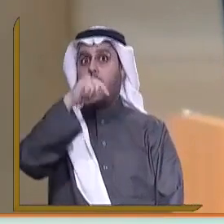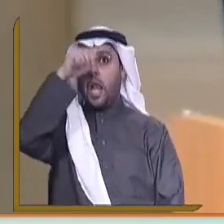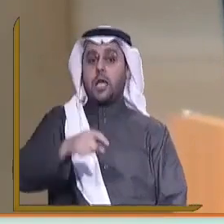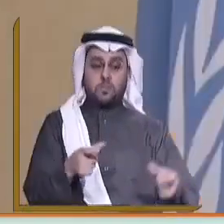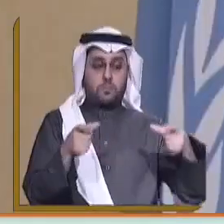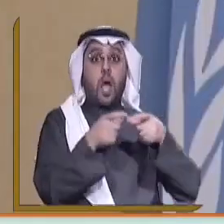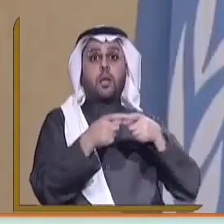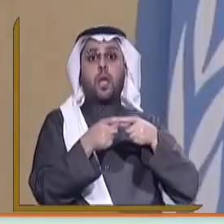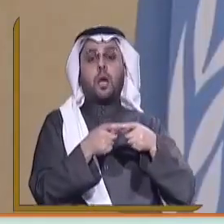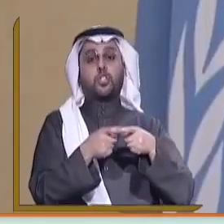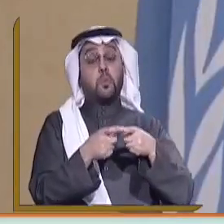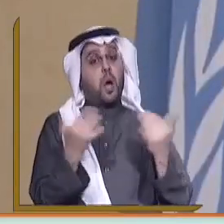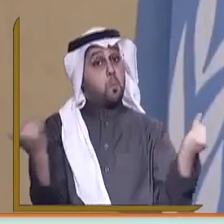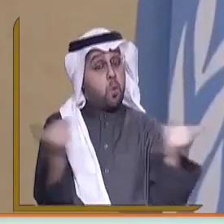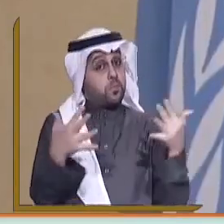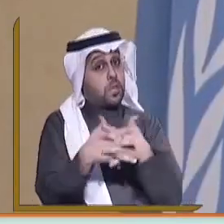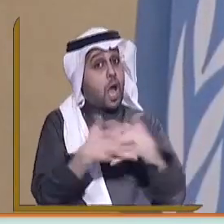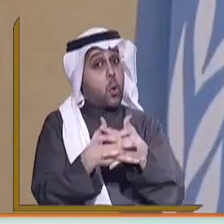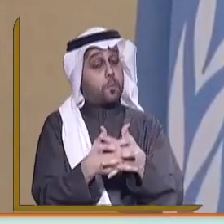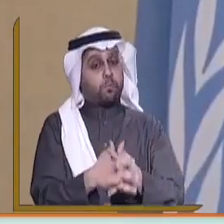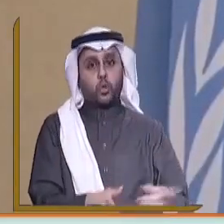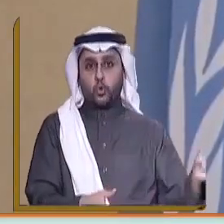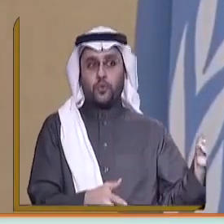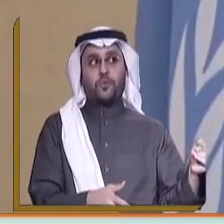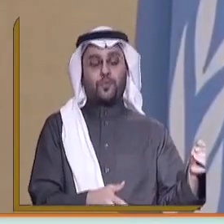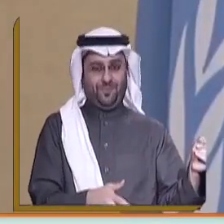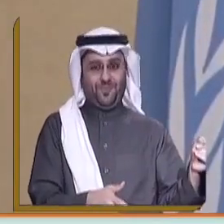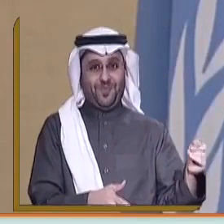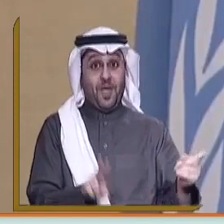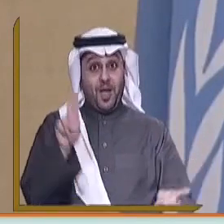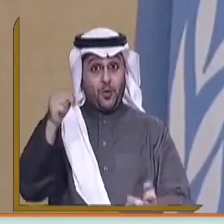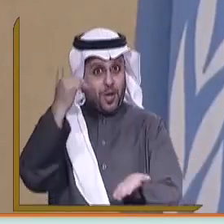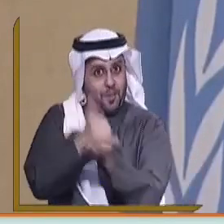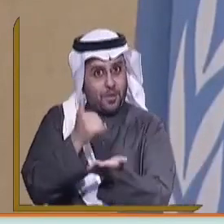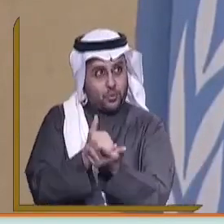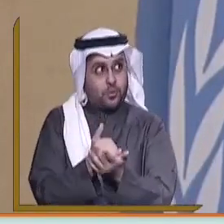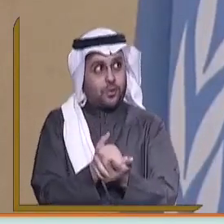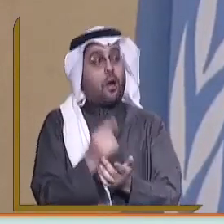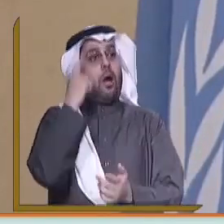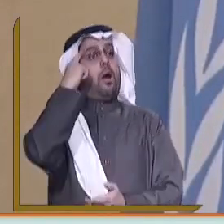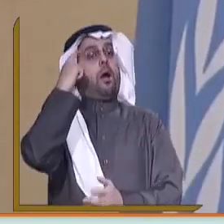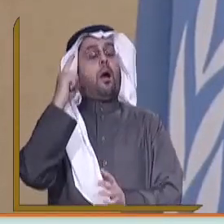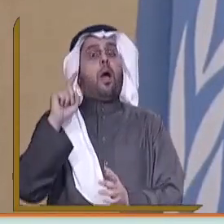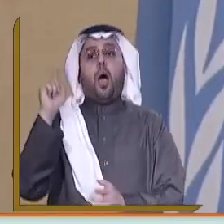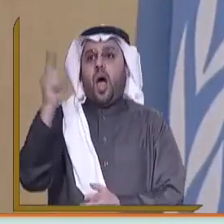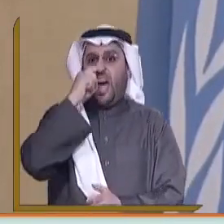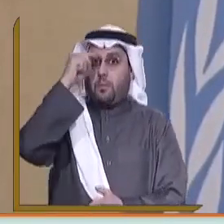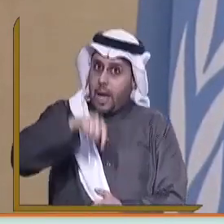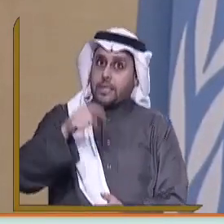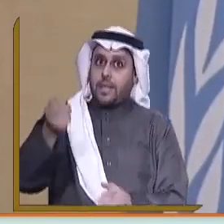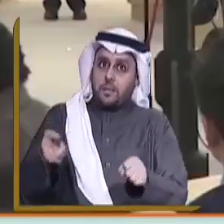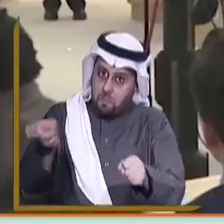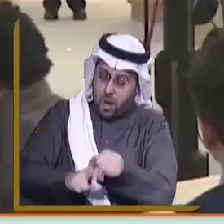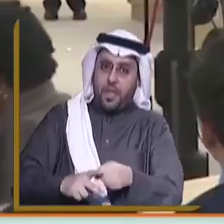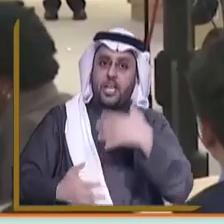في تطبيقها بدوره اكد الامين العام للامم المتحده انطونيو كوتش ان العالم بحاجه الى تجديد